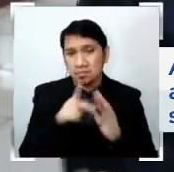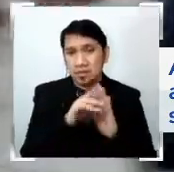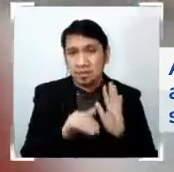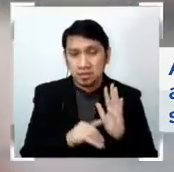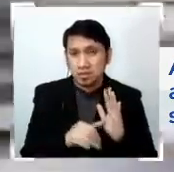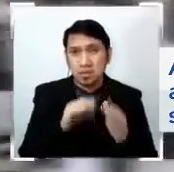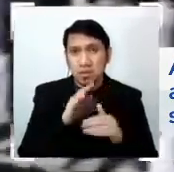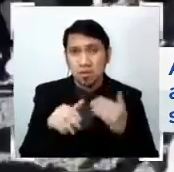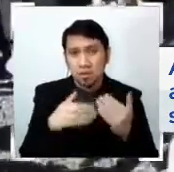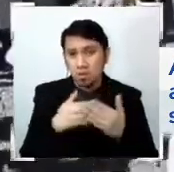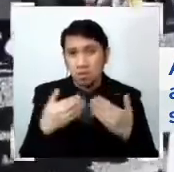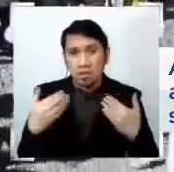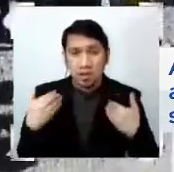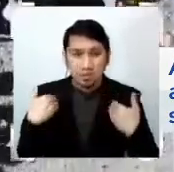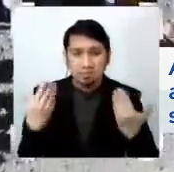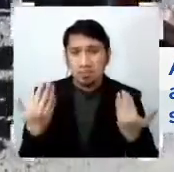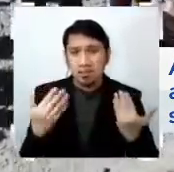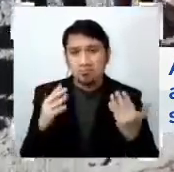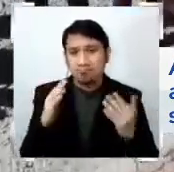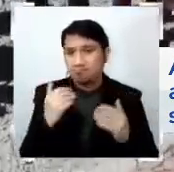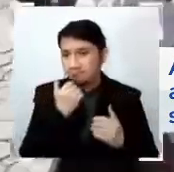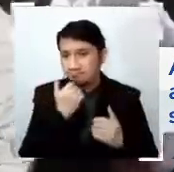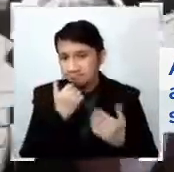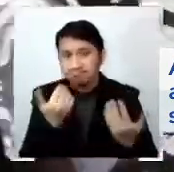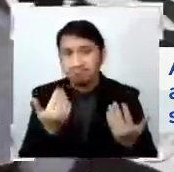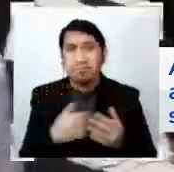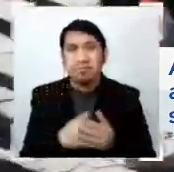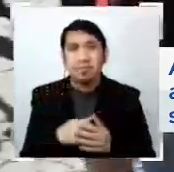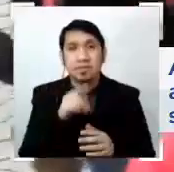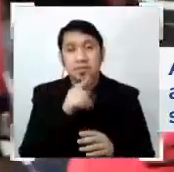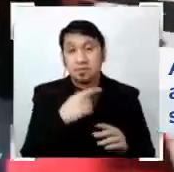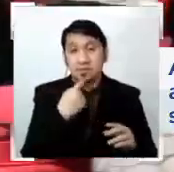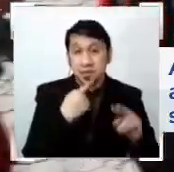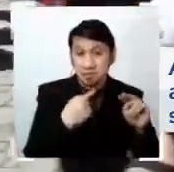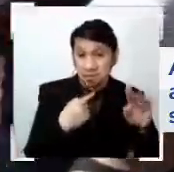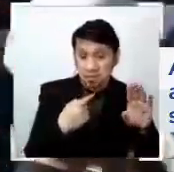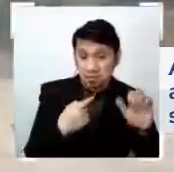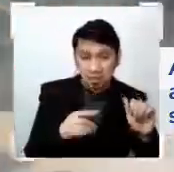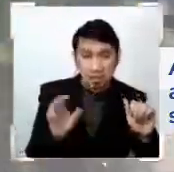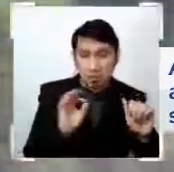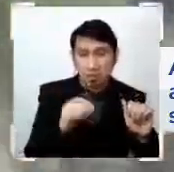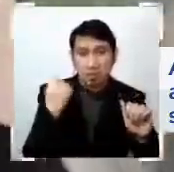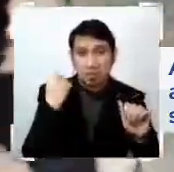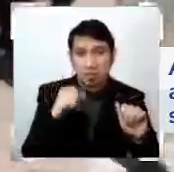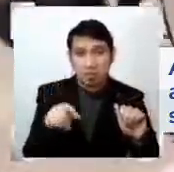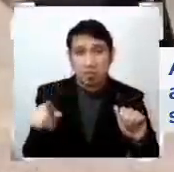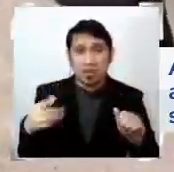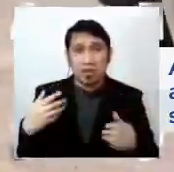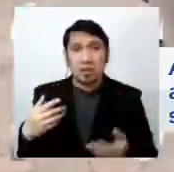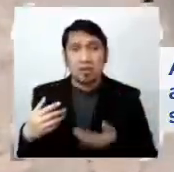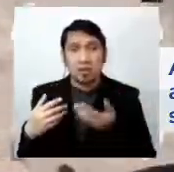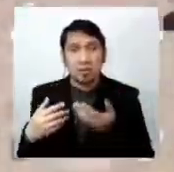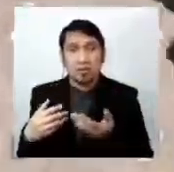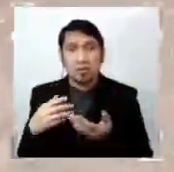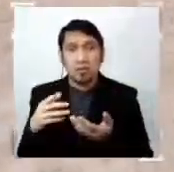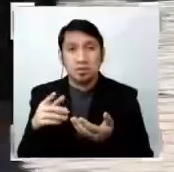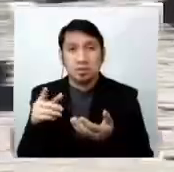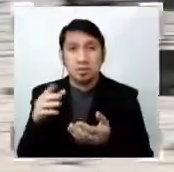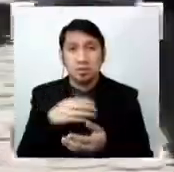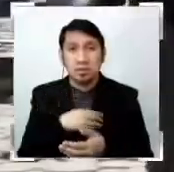lahat ng bagay. Ayon naman sa NEA, wala silang nilabag at may kapangyarihan din silang i-deputize ang PNP ng Iloklok nila, si Rafael